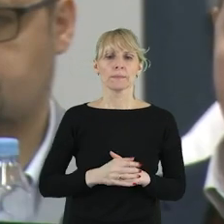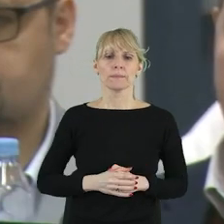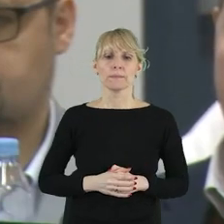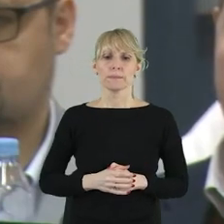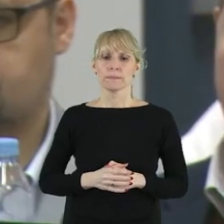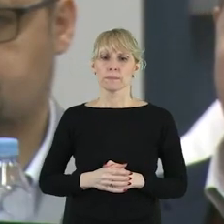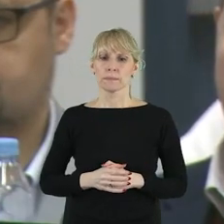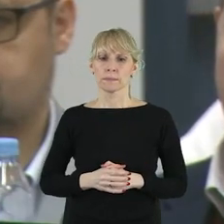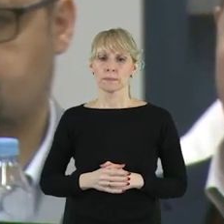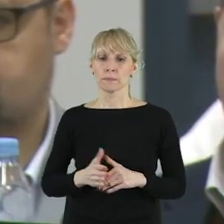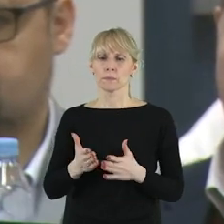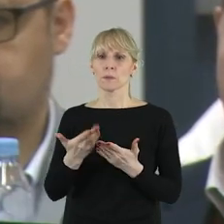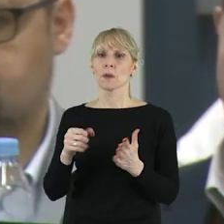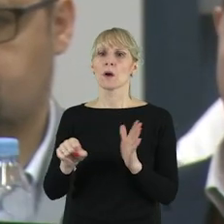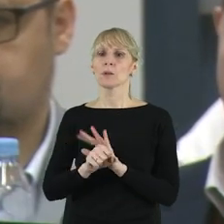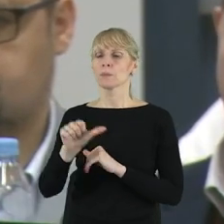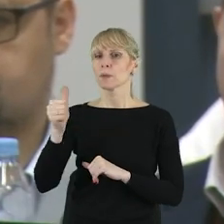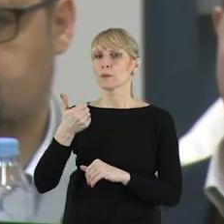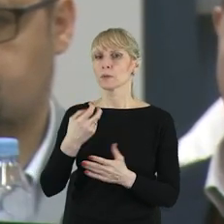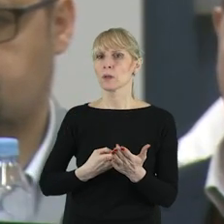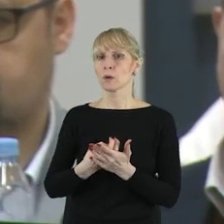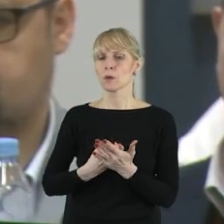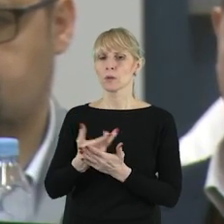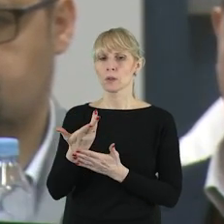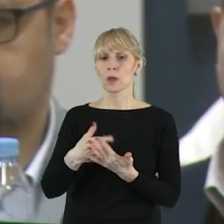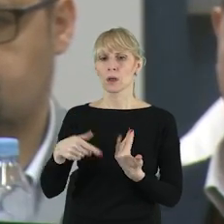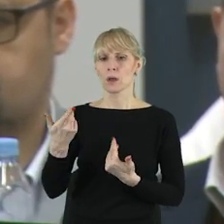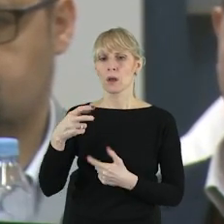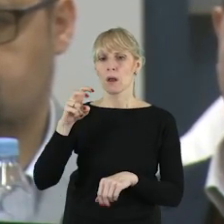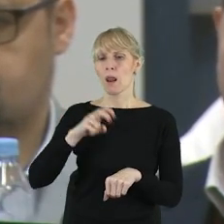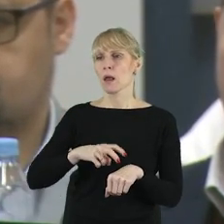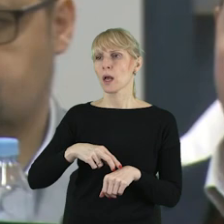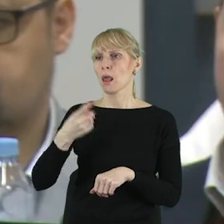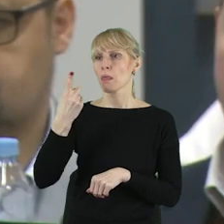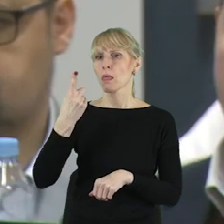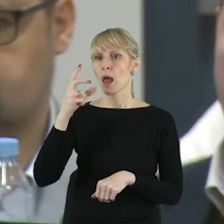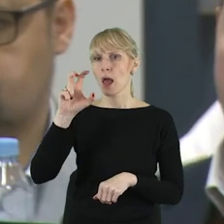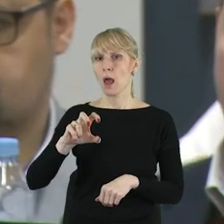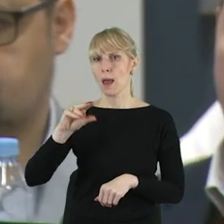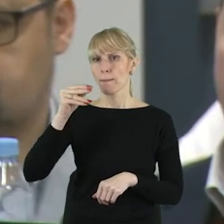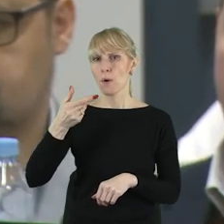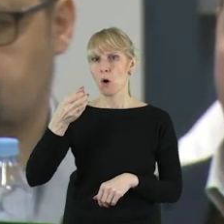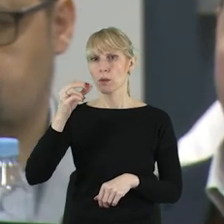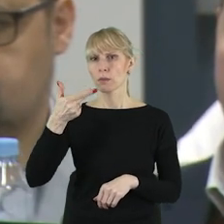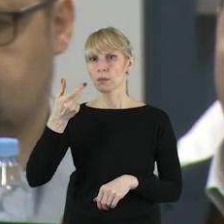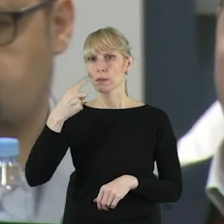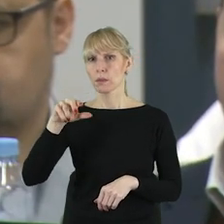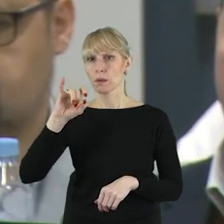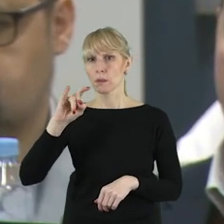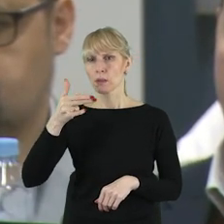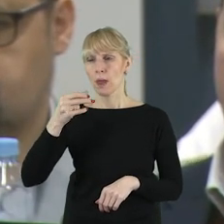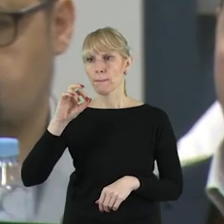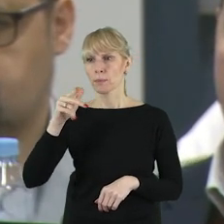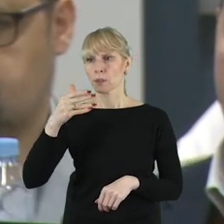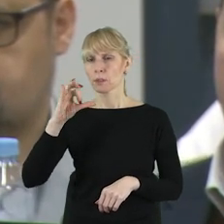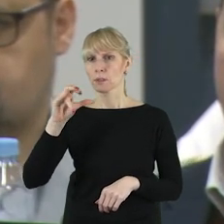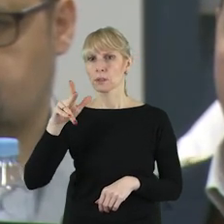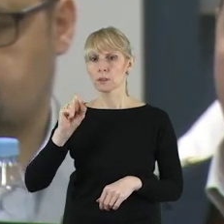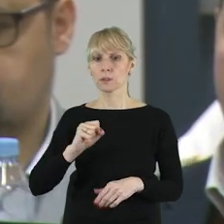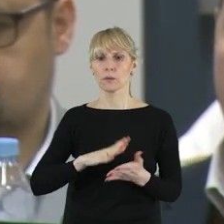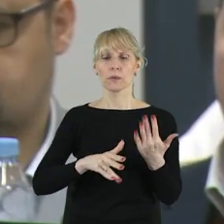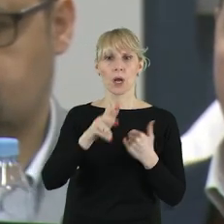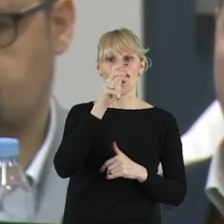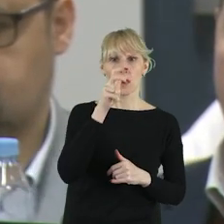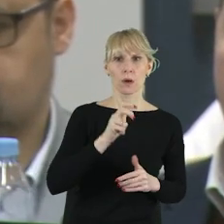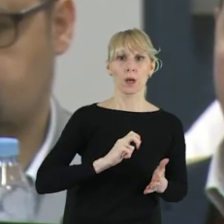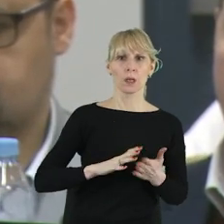przepraszam bardzo za ten. I w tej chwili przekażę, jaką kadrę specjalistów, lekarzy, pielęgniarek